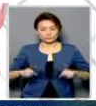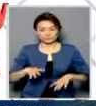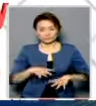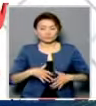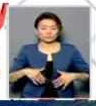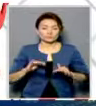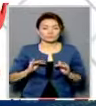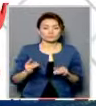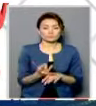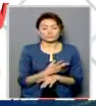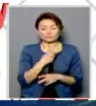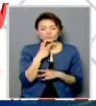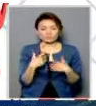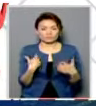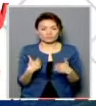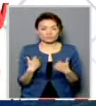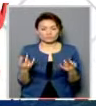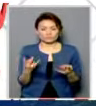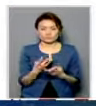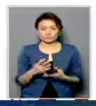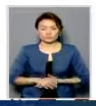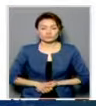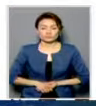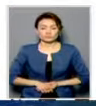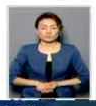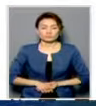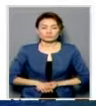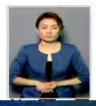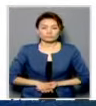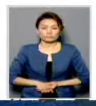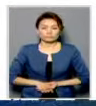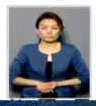Оның бәрін алғашқы қабылдау кезінде ақ халаттылар түсіндіреді. Ахан Иғлам, жаңалық қызметі.